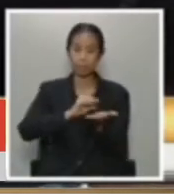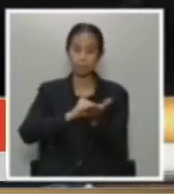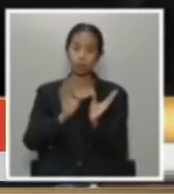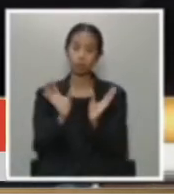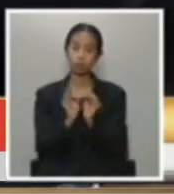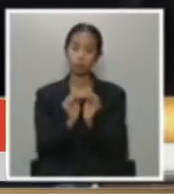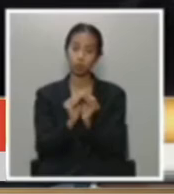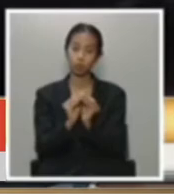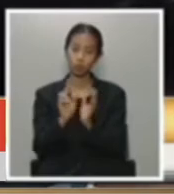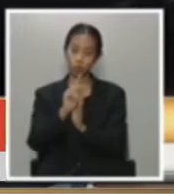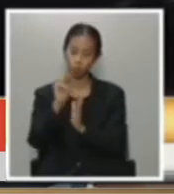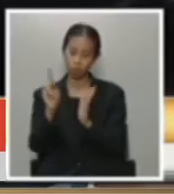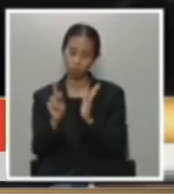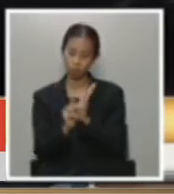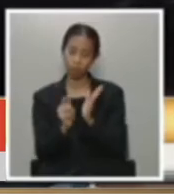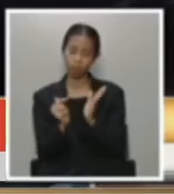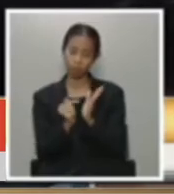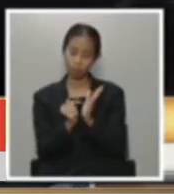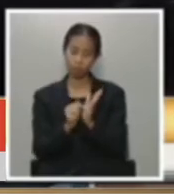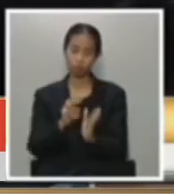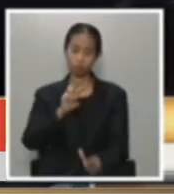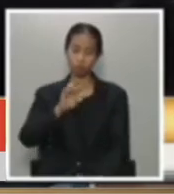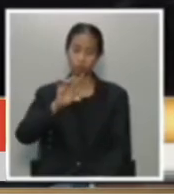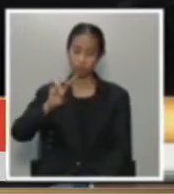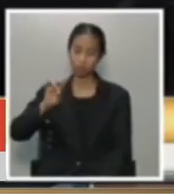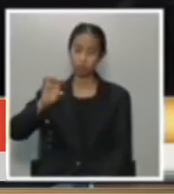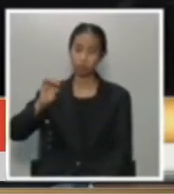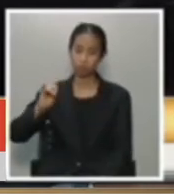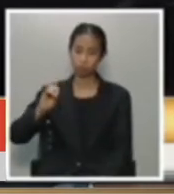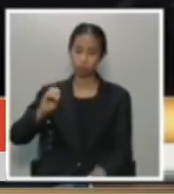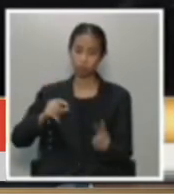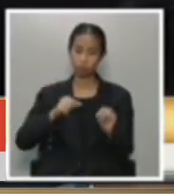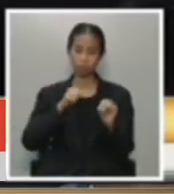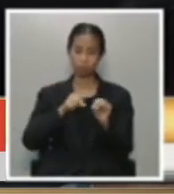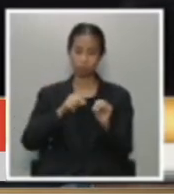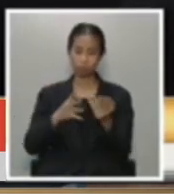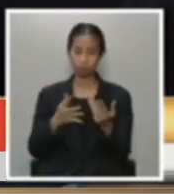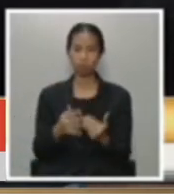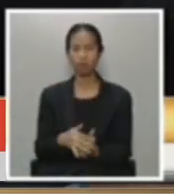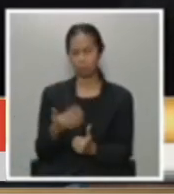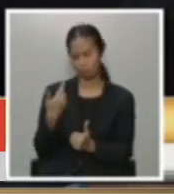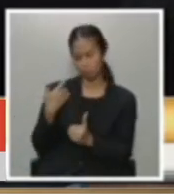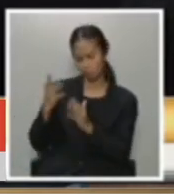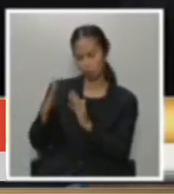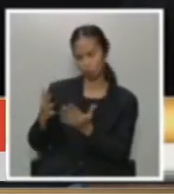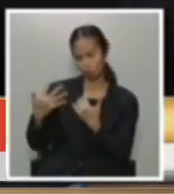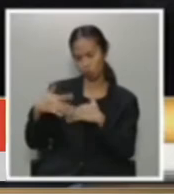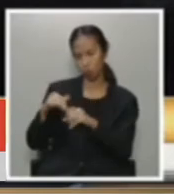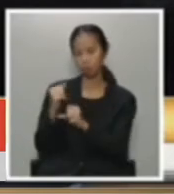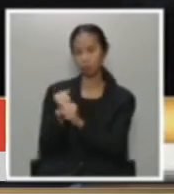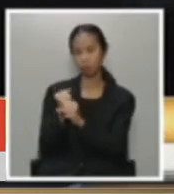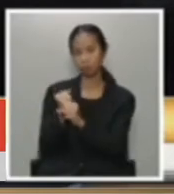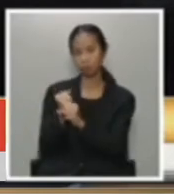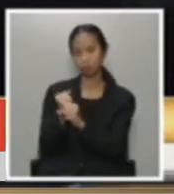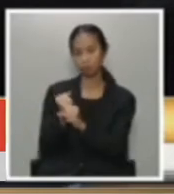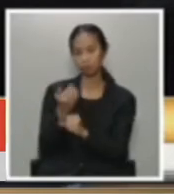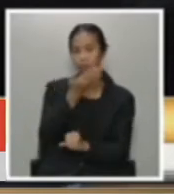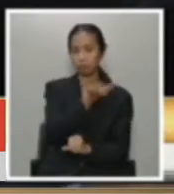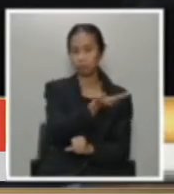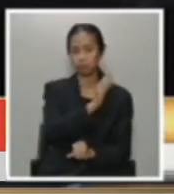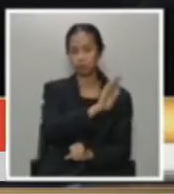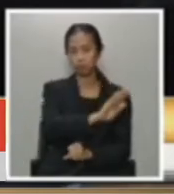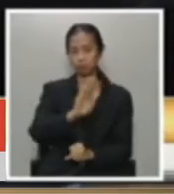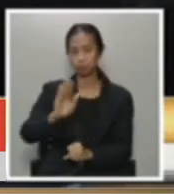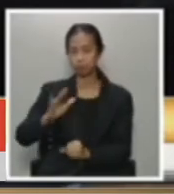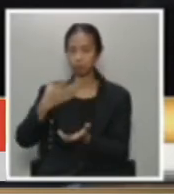ฉบับนี้ร่างรัฐธรรมนูญเนี่ยมาตรา270ท่านที่นั่งอยู่บนเนี่ยท่านก็มีส่วนร่วมอยู่ท่านไปดูสิครับว่าทุกคนพูดว่ายังไ